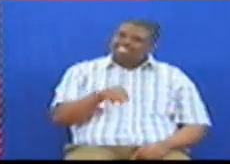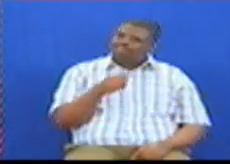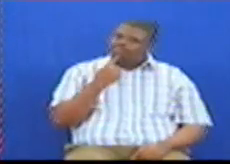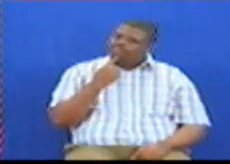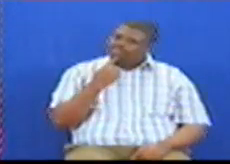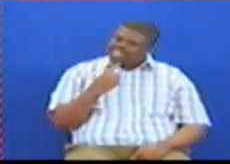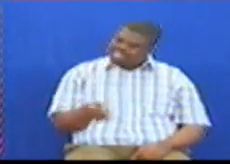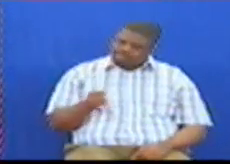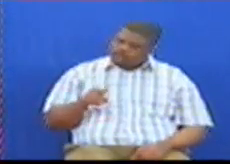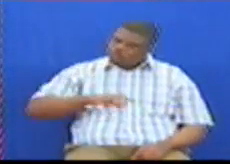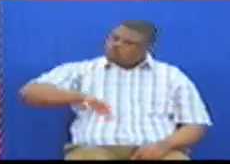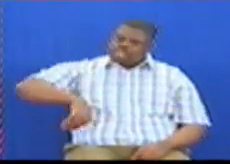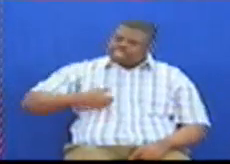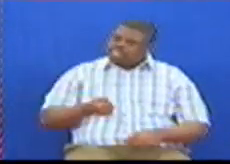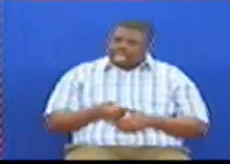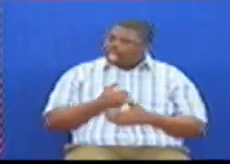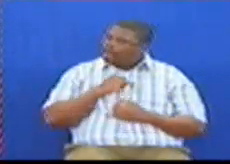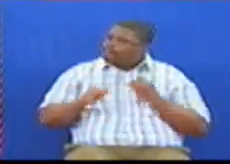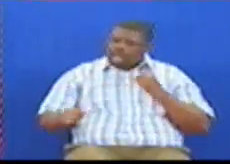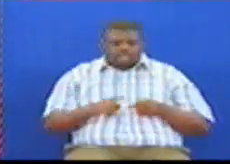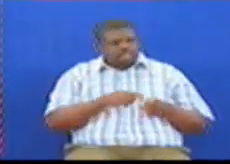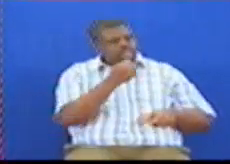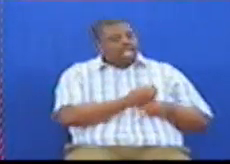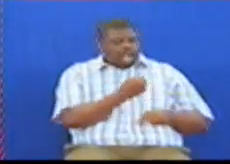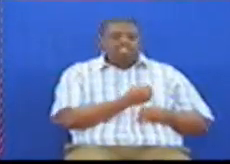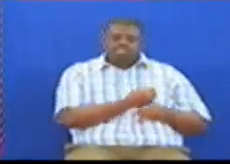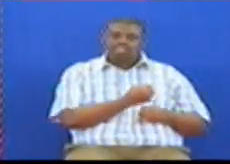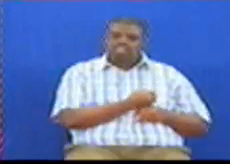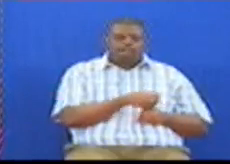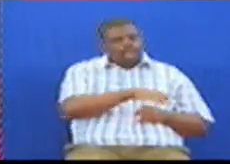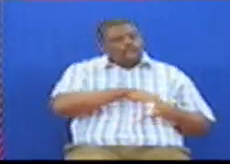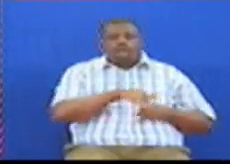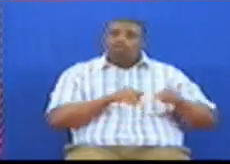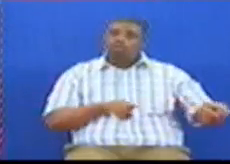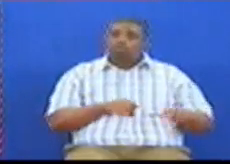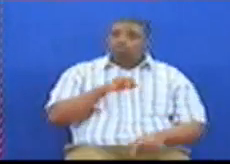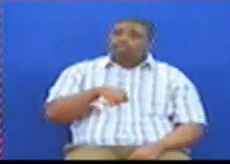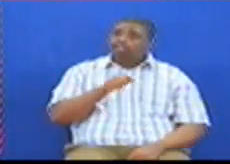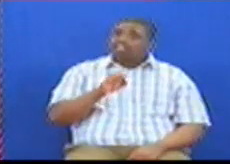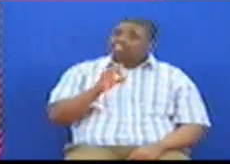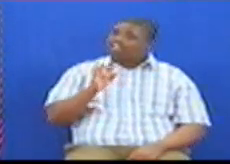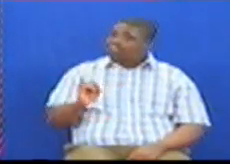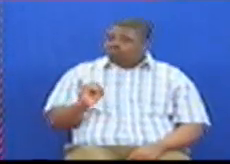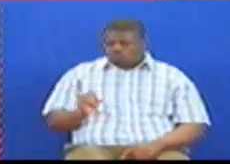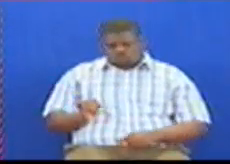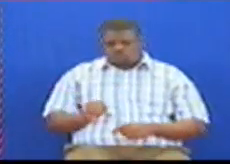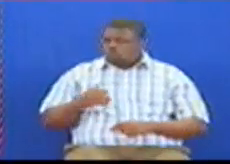usifanyike katika maeneo, mnataka kazi ifanyike katika maeneo hayo. Lakini Mheshimiwa Jafo, cha kushangaza wenzangu wamezungumza